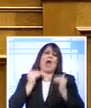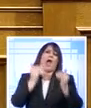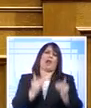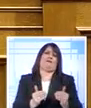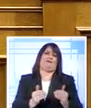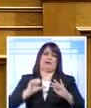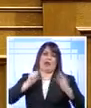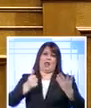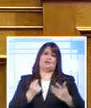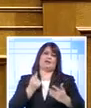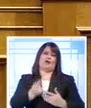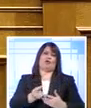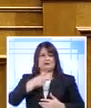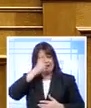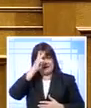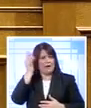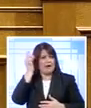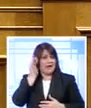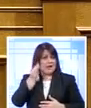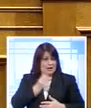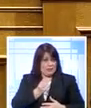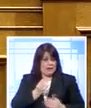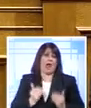που ανακοίνωσαν χθες Μέρκελ και Σαρκοζή.